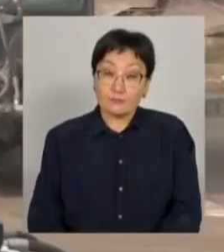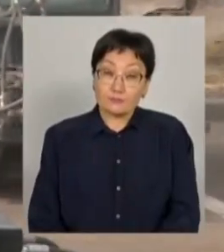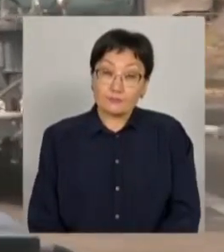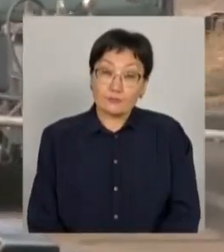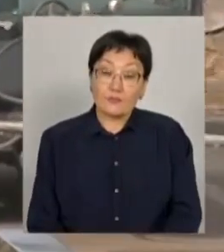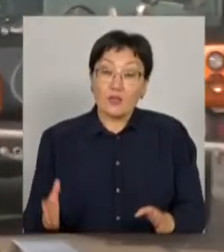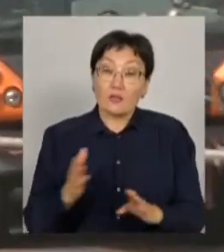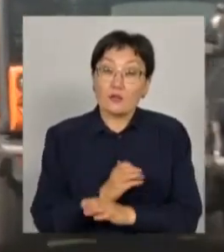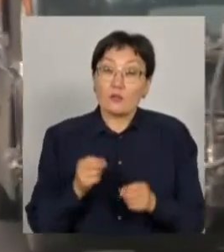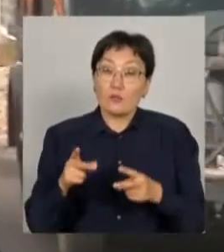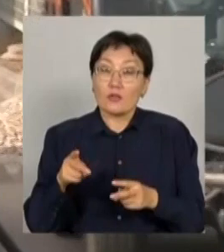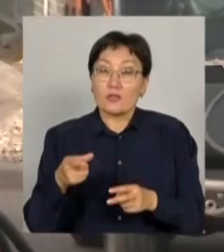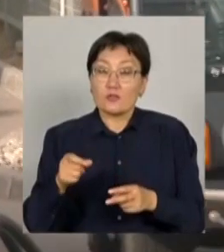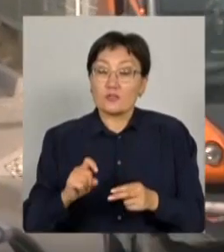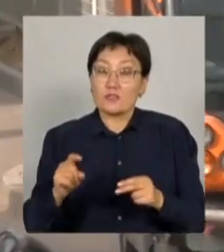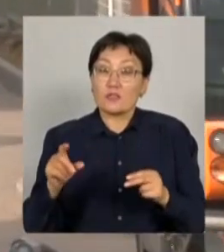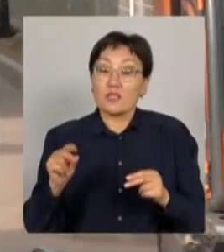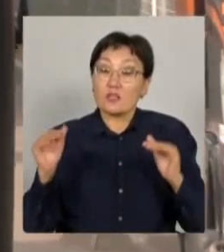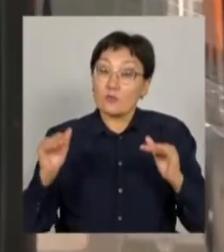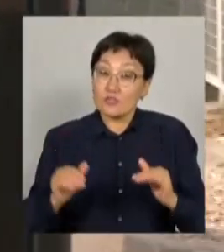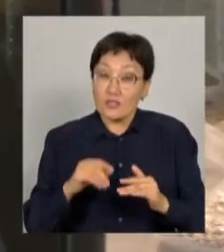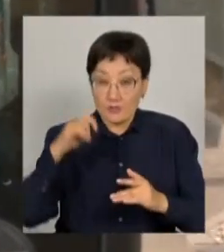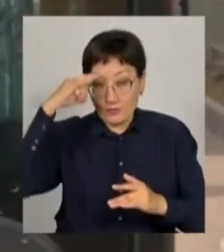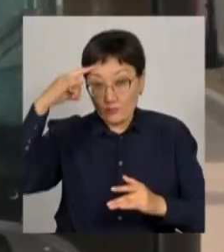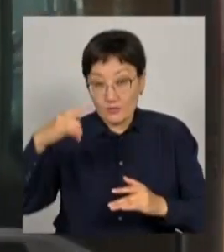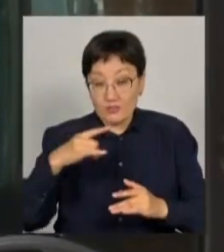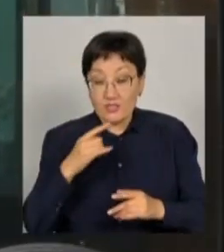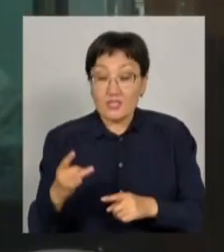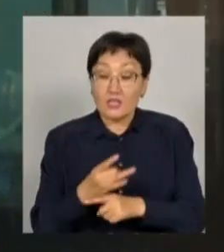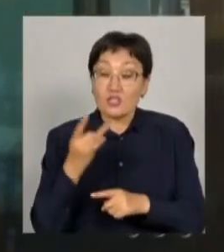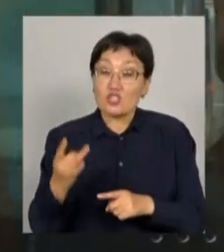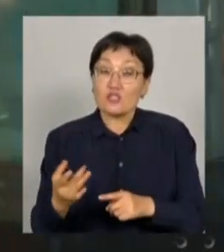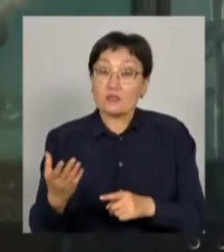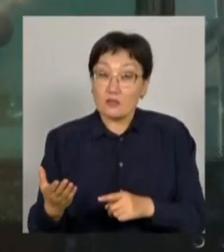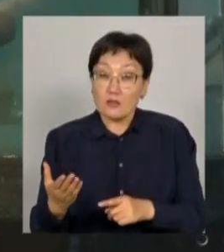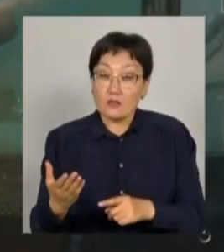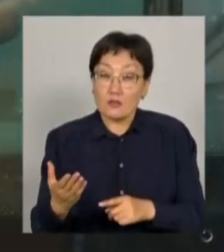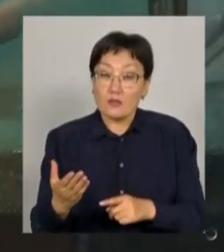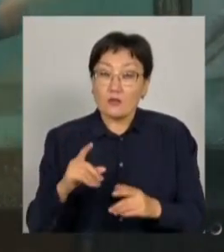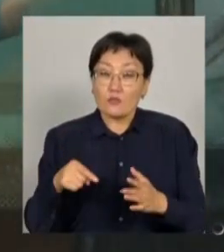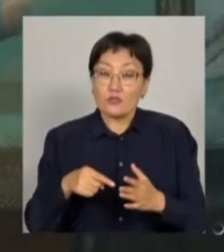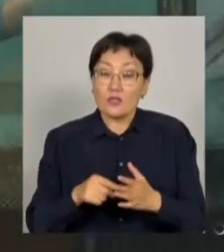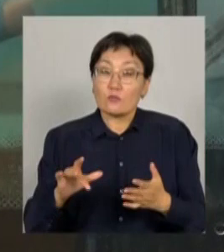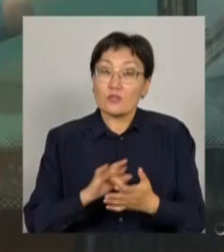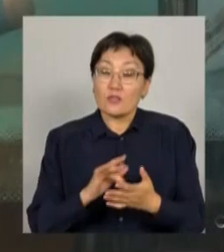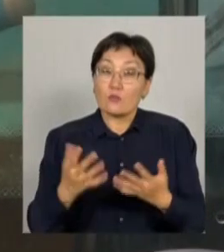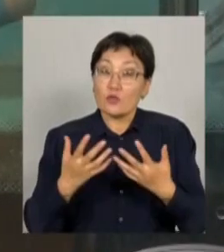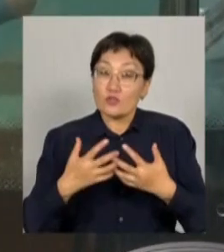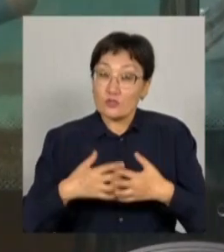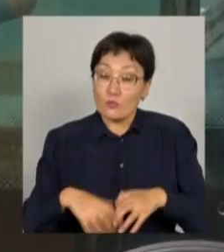Ауаға тарайтын улы газдардың санын азайту мақсатында Қазақстанда алғаш рет қалалық бюджет